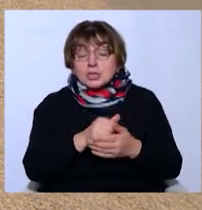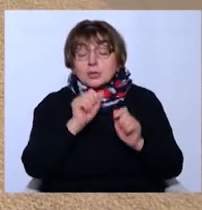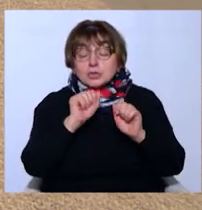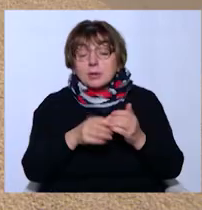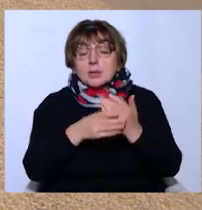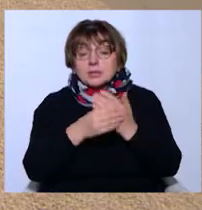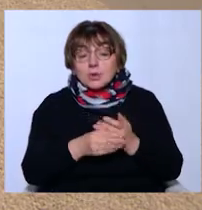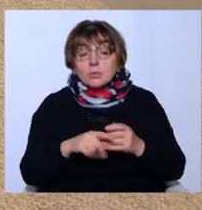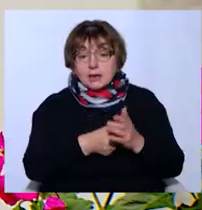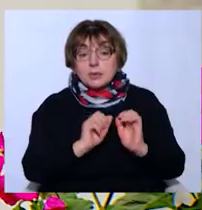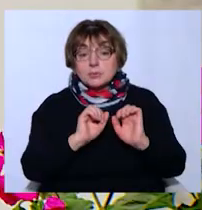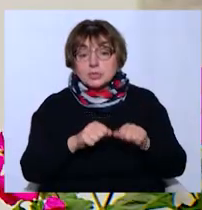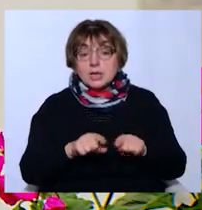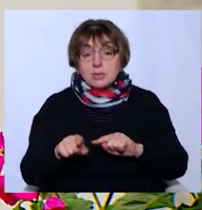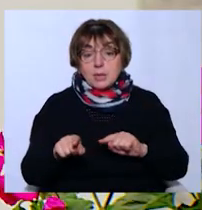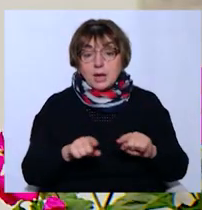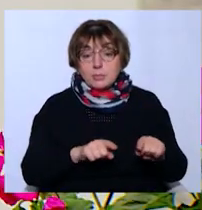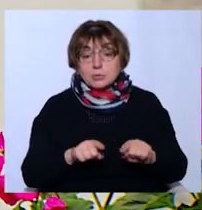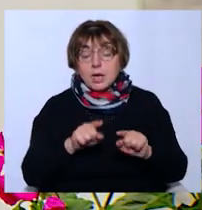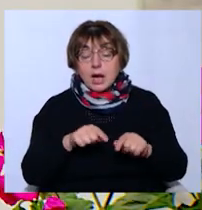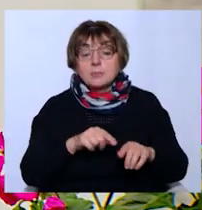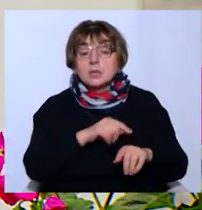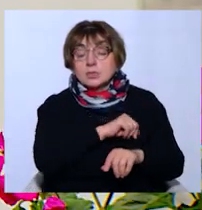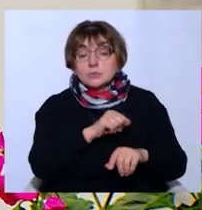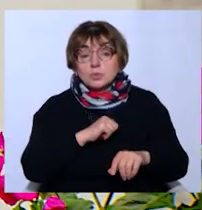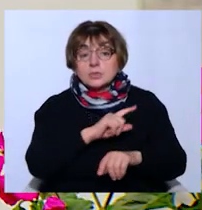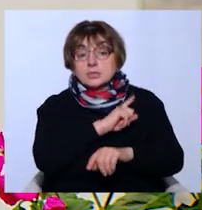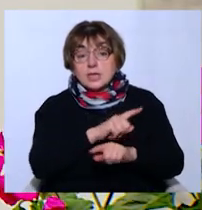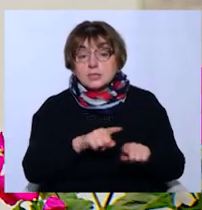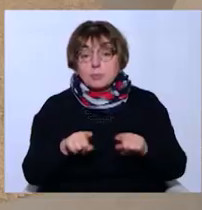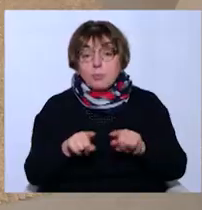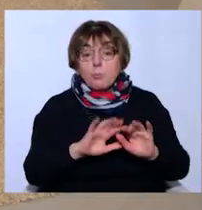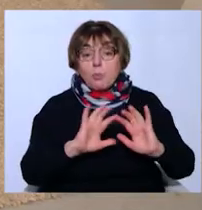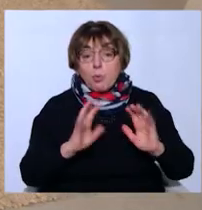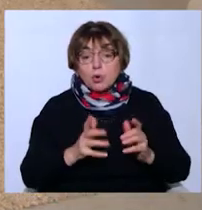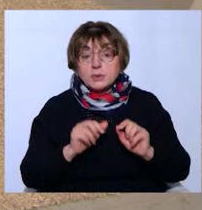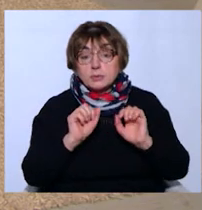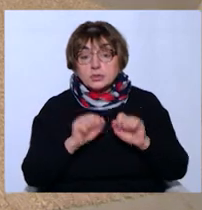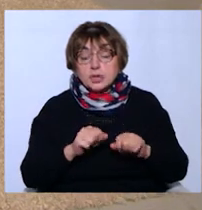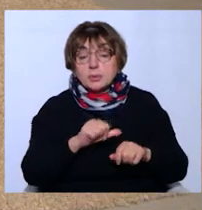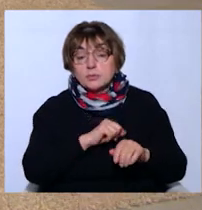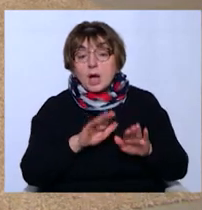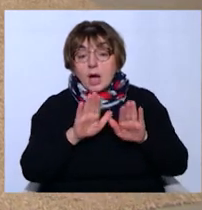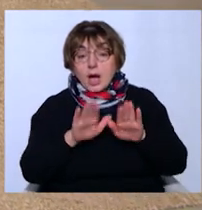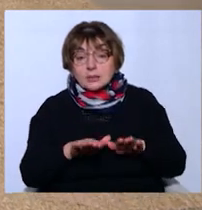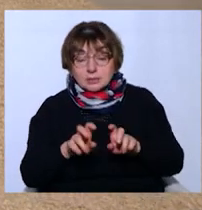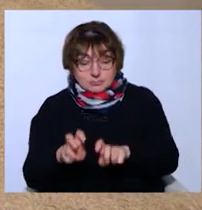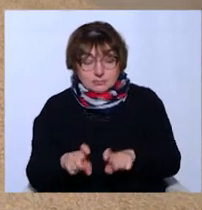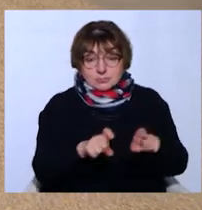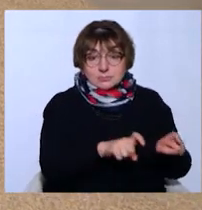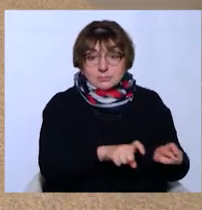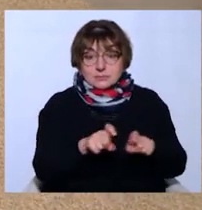სხეულები ამოძრავდეს. შეიძლება ამ ზემოქმედებამ, ამ საგნებს მდებარეობა